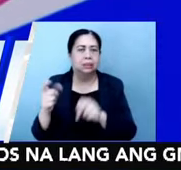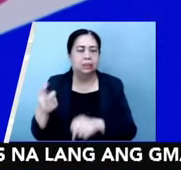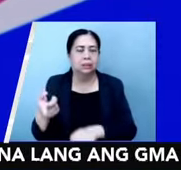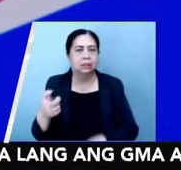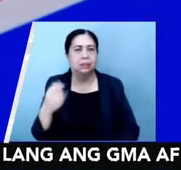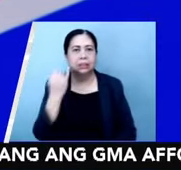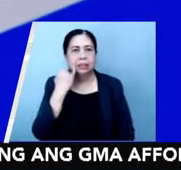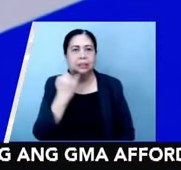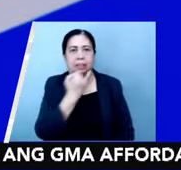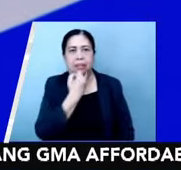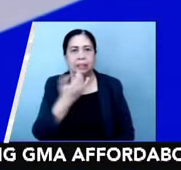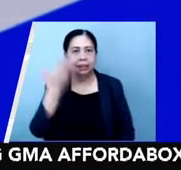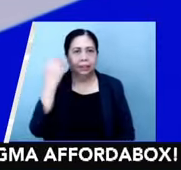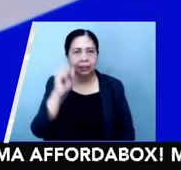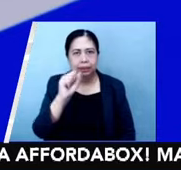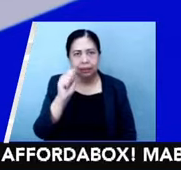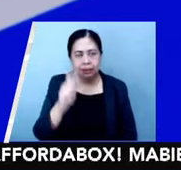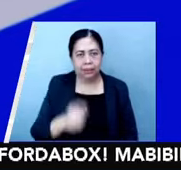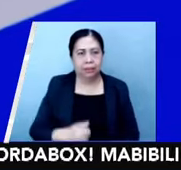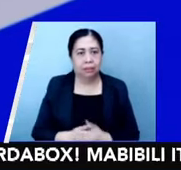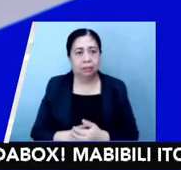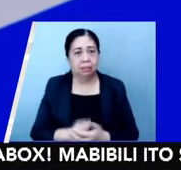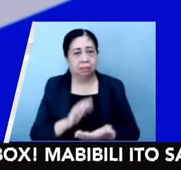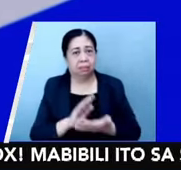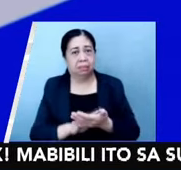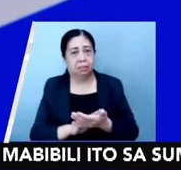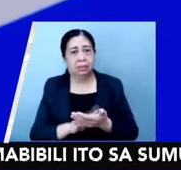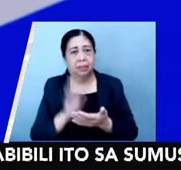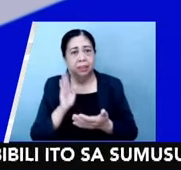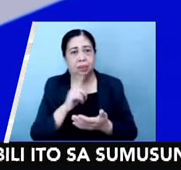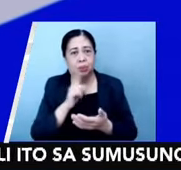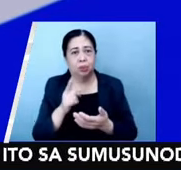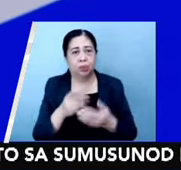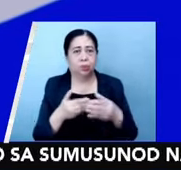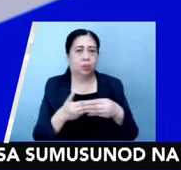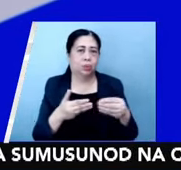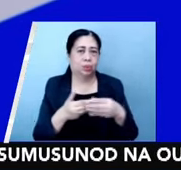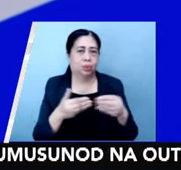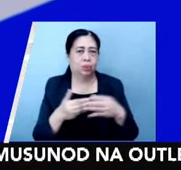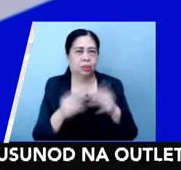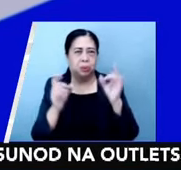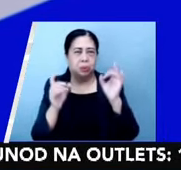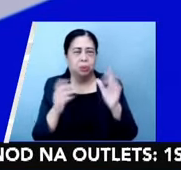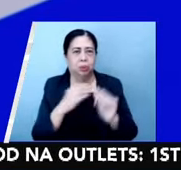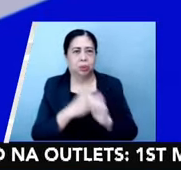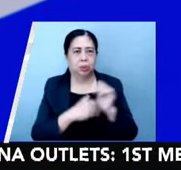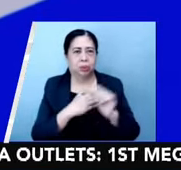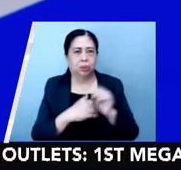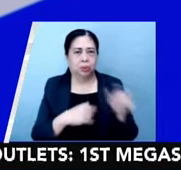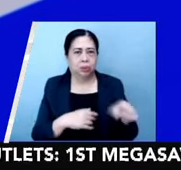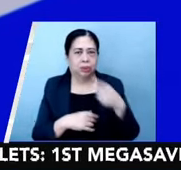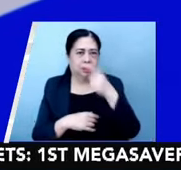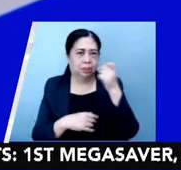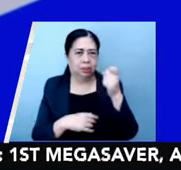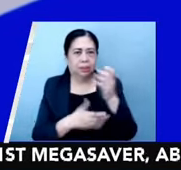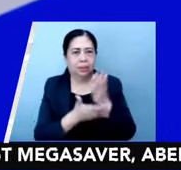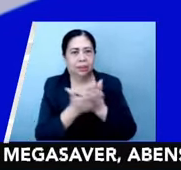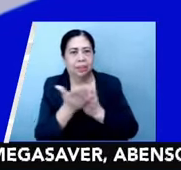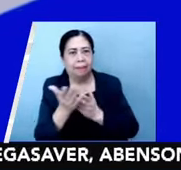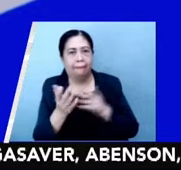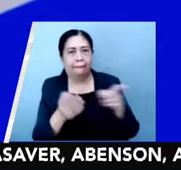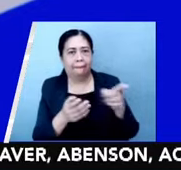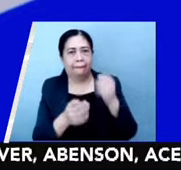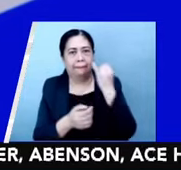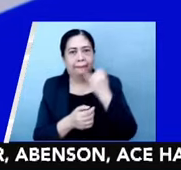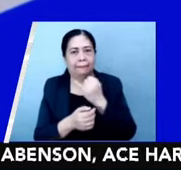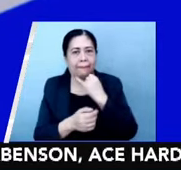Mataas na naging dolyar kasi gawa nga may geopolitical risk, no? Kasi may statement yung ibang Israeli military